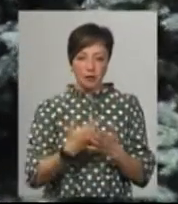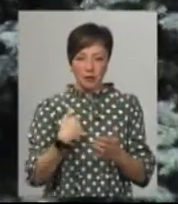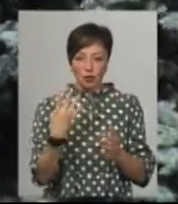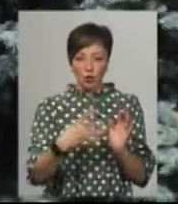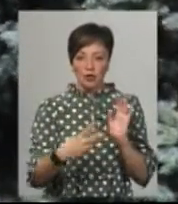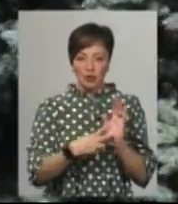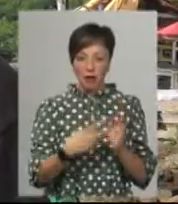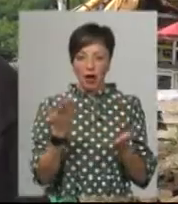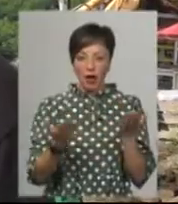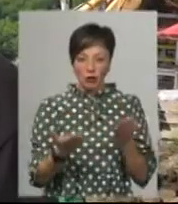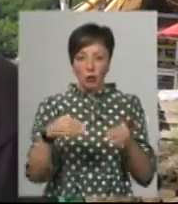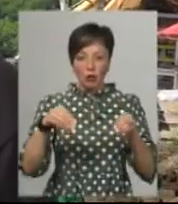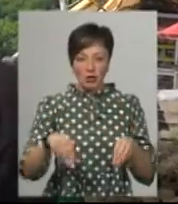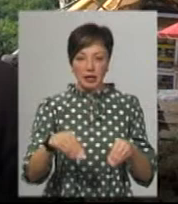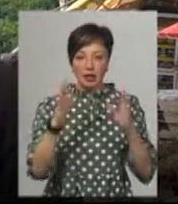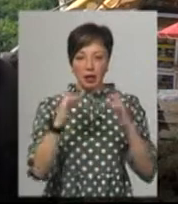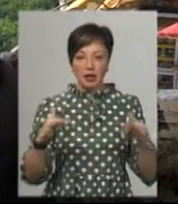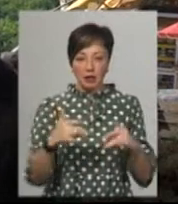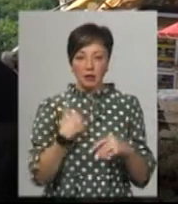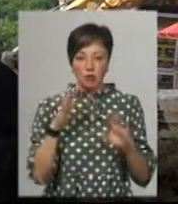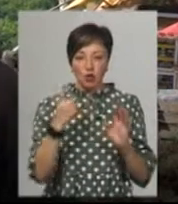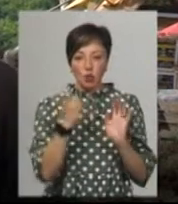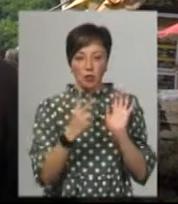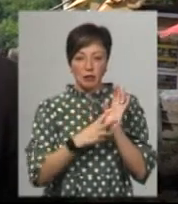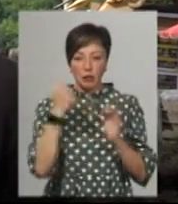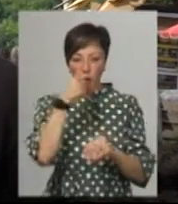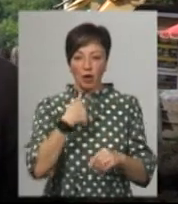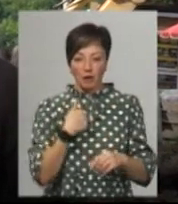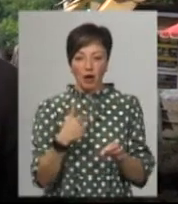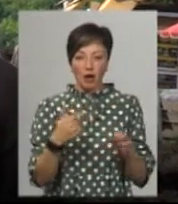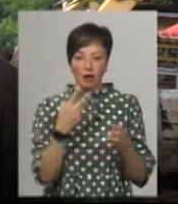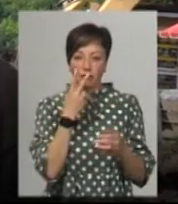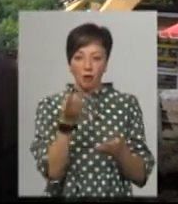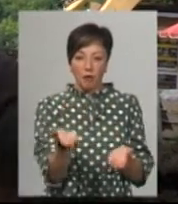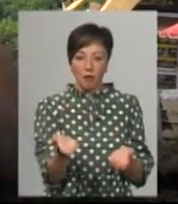то якщо їх навіть посадити, ялинки, то коли мені буде 107 років, то я